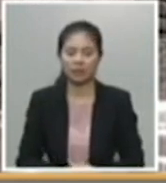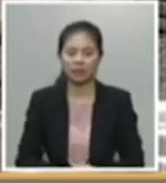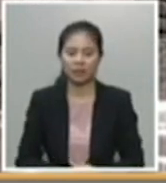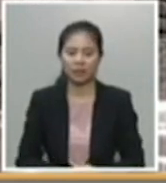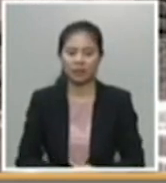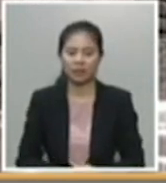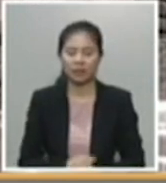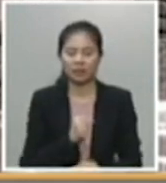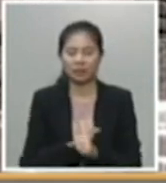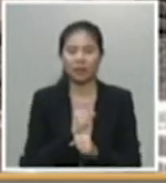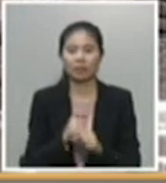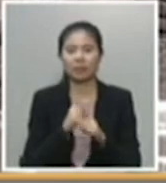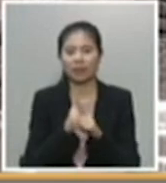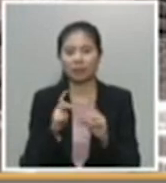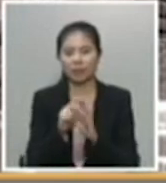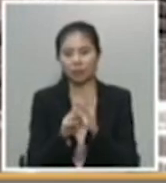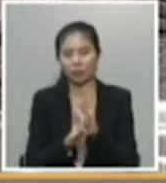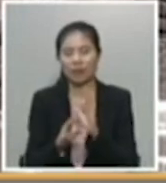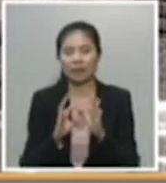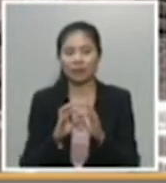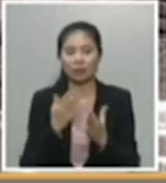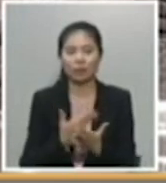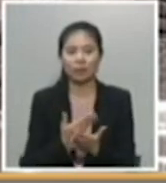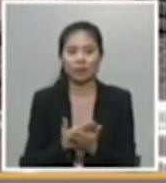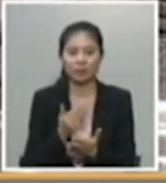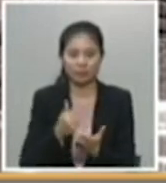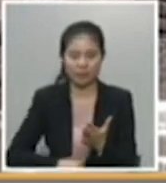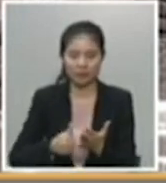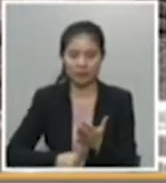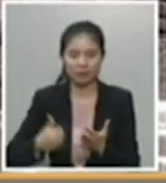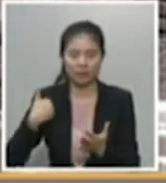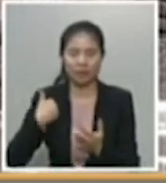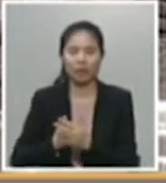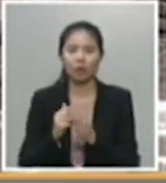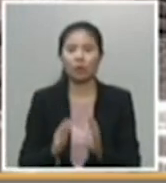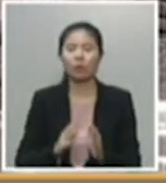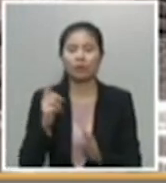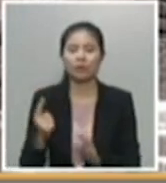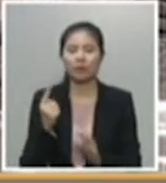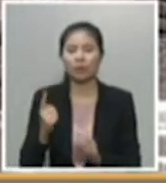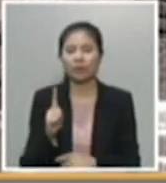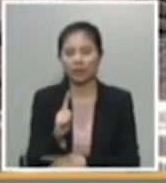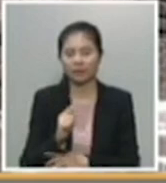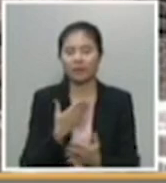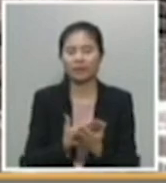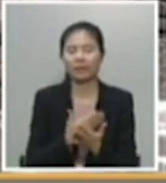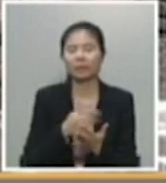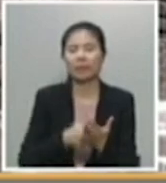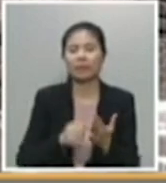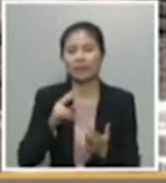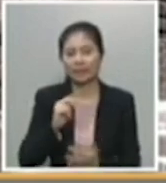ามารถที่จะทำตามนโยบายได้ก็คือลดภาระภาษีกับชนชั้นกลางเนี่ยสิ่งที่เราต้องพิจารณาก็คือในส่วนของภาษีนิติบุคค